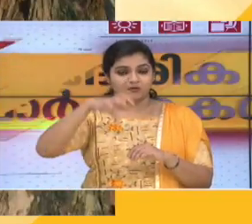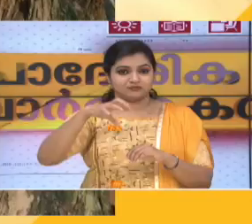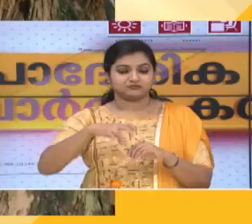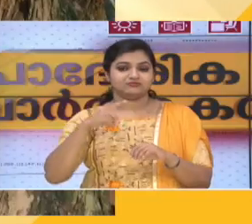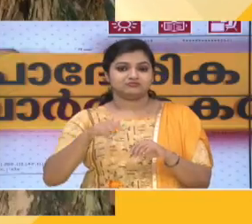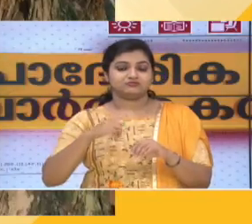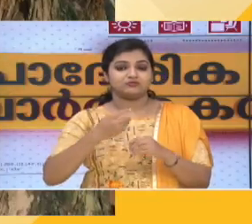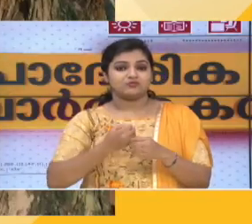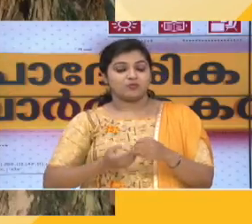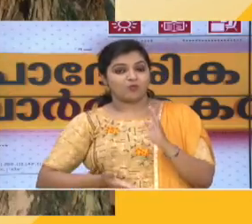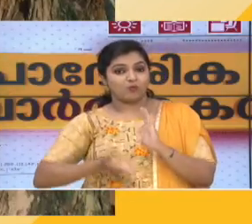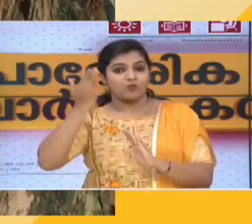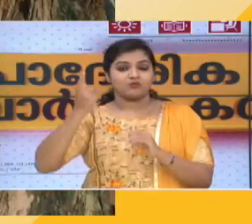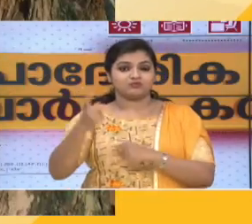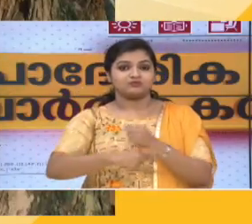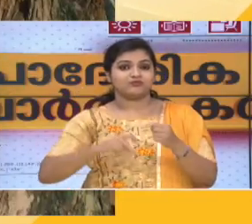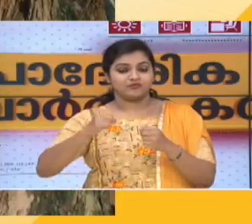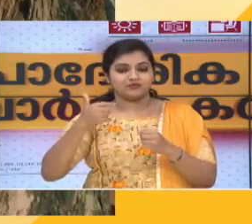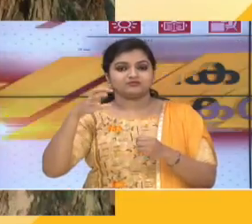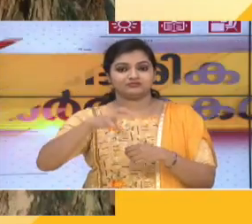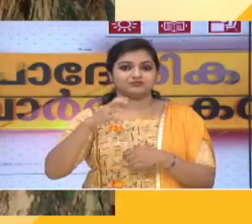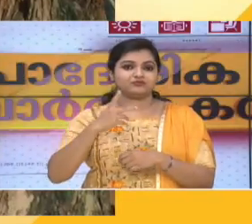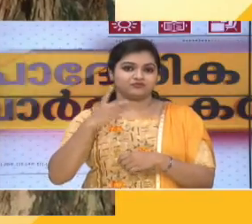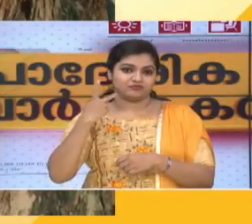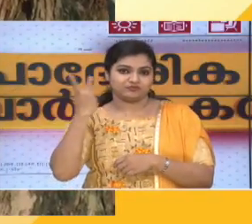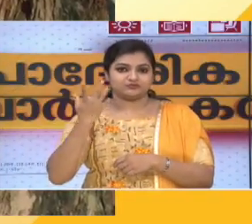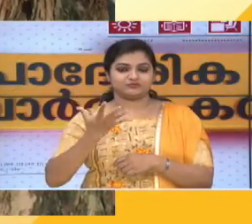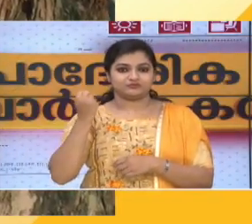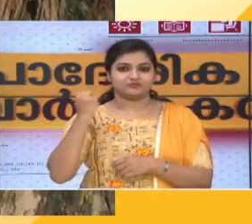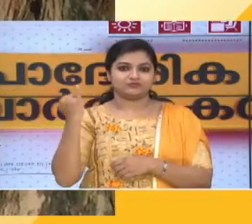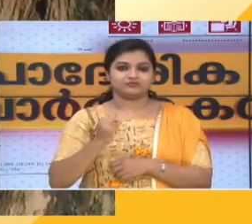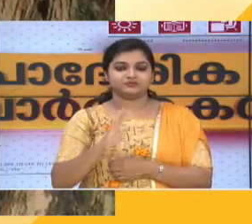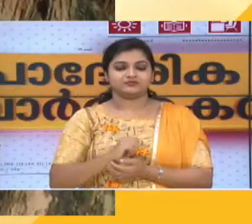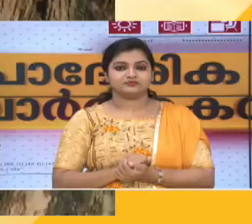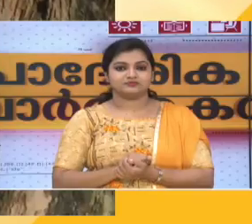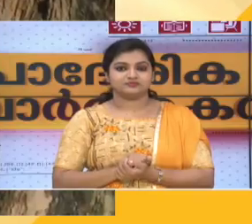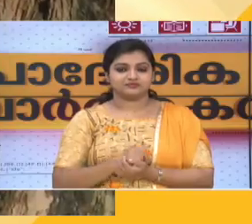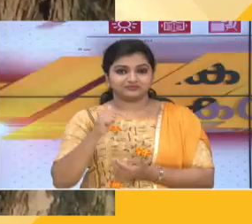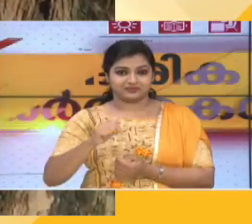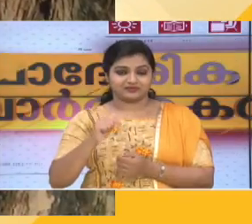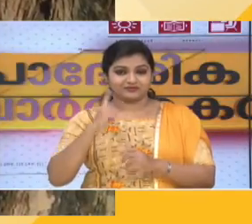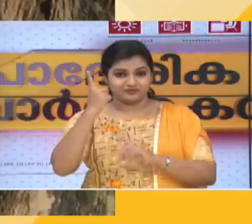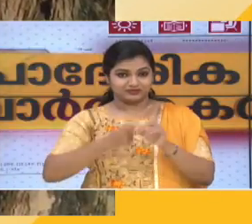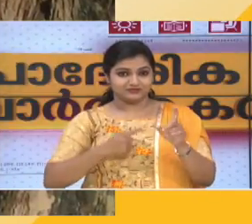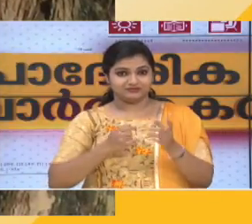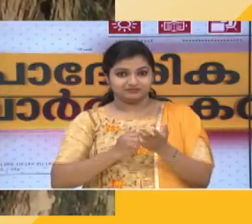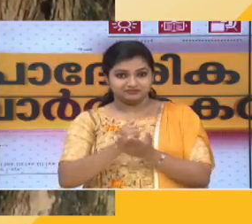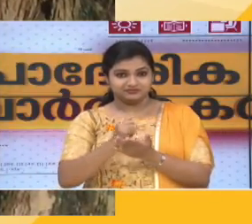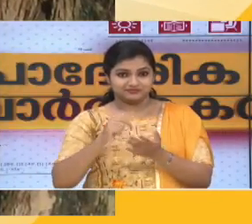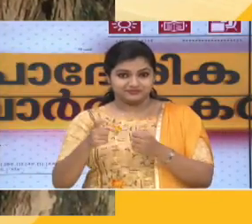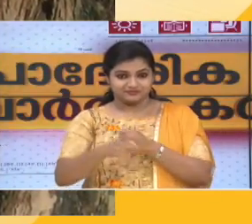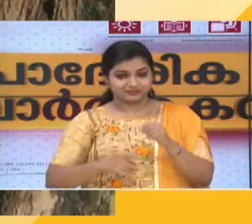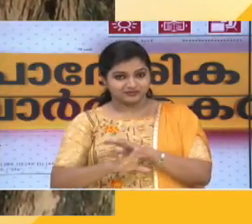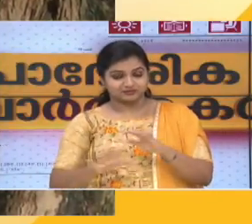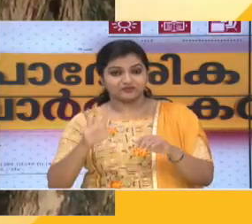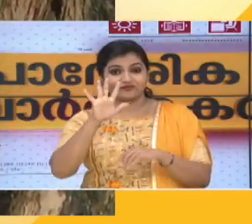ജില്ലയിൽ തരിശുനില കൃഷി 5000 വ്യാപിപ്പിക്കാൻ ഈ വർഷത്തെ പുഞ്ചയും കൂടെ കഴിയുമ്പോൾ 5000 സ്ഥലത്തേക്ക്